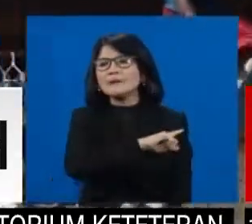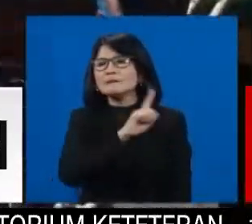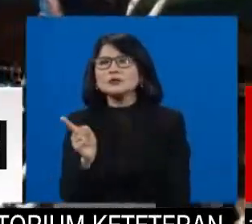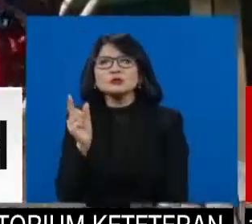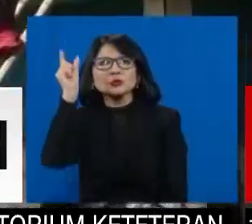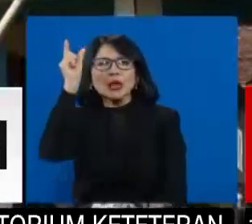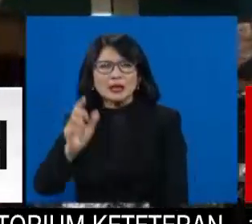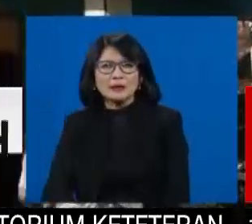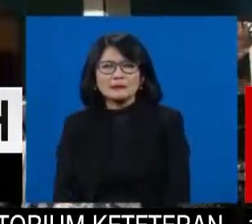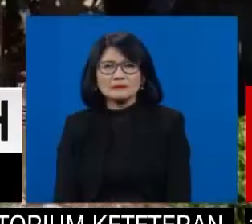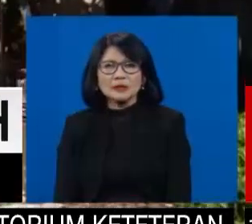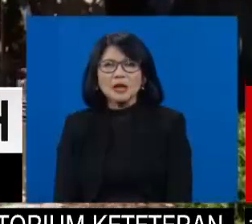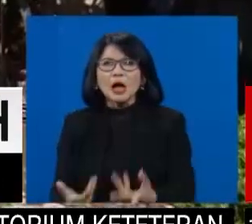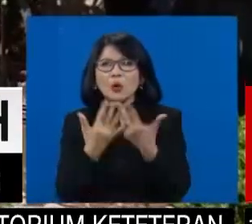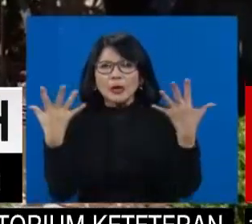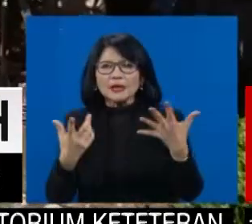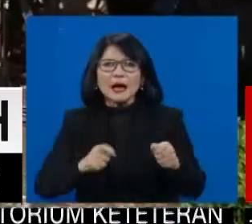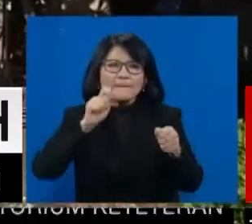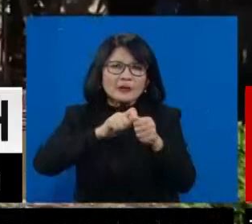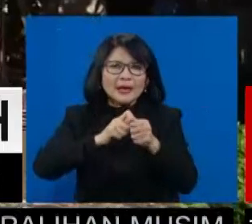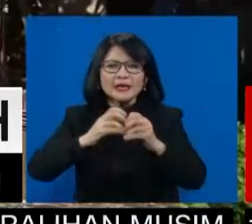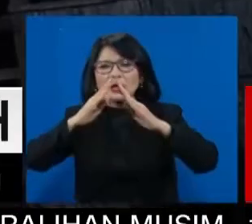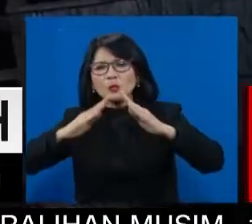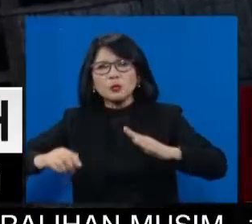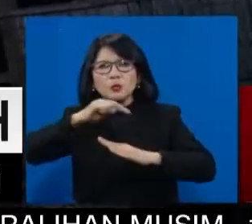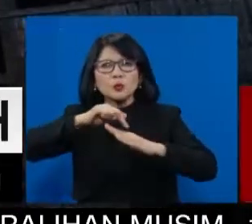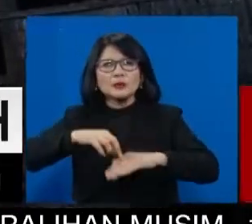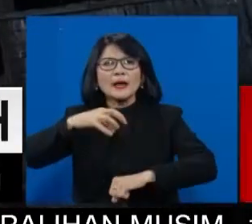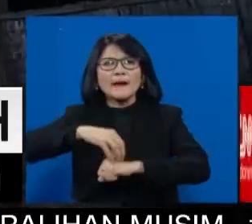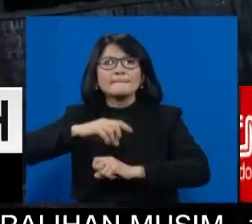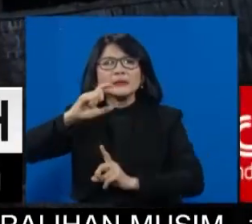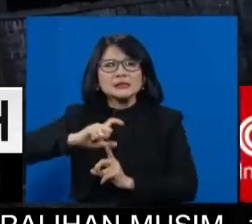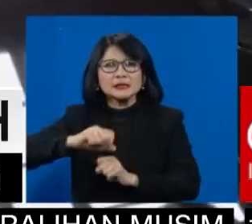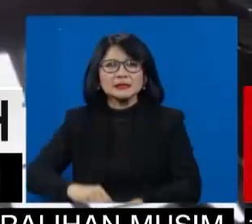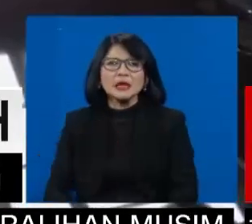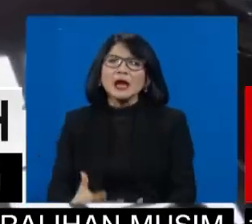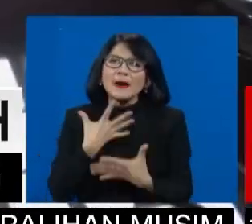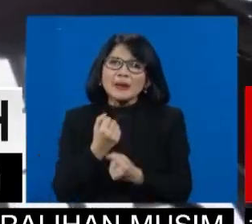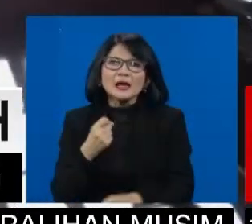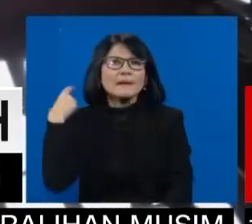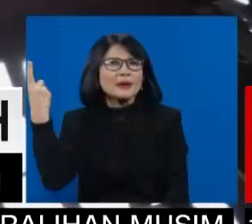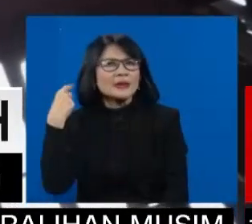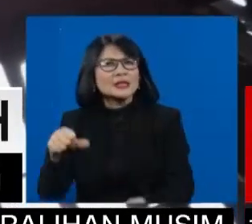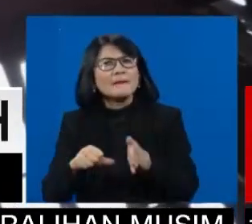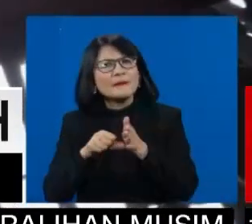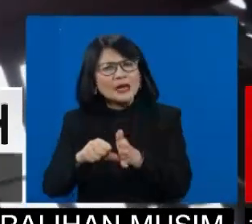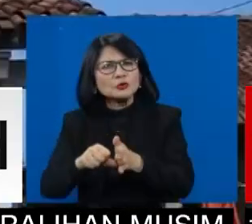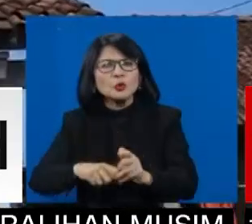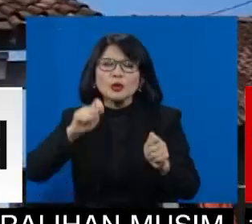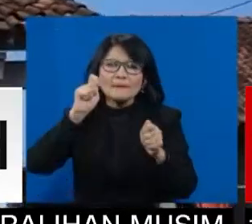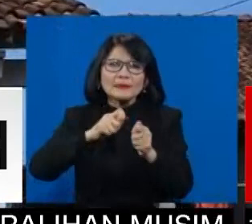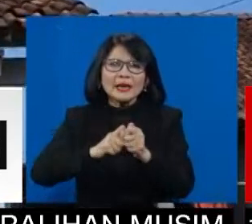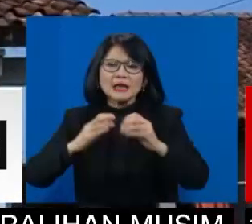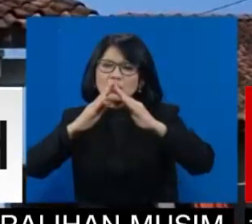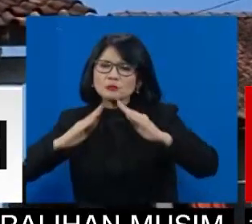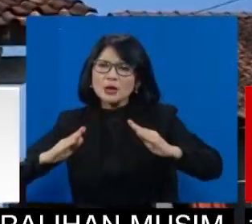kemarin warga secara bergotong royong memperbaiki atap rumah dan masjid. Warga berharap pemerintah daerah memberikan bantuan untuk perbaikan atap rumah.